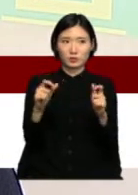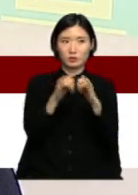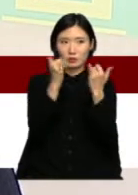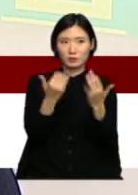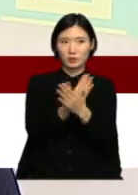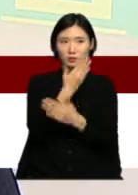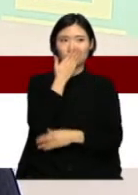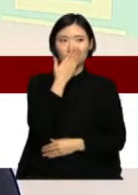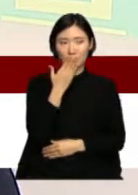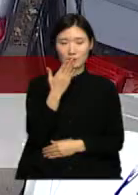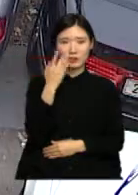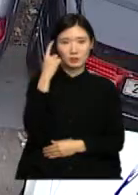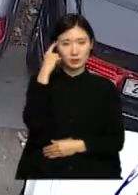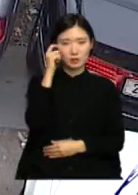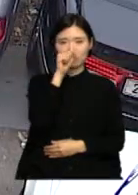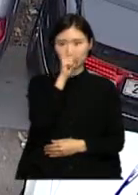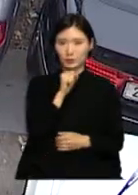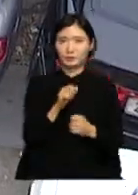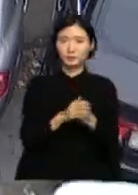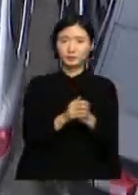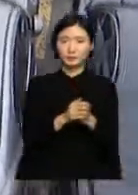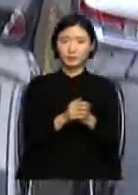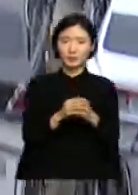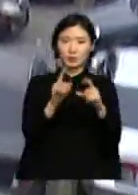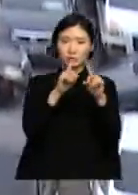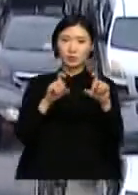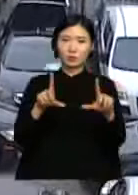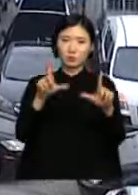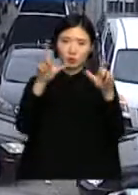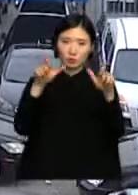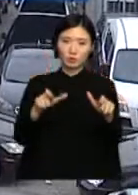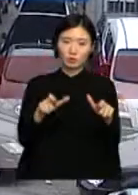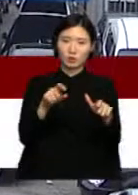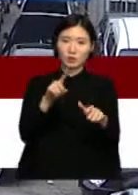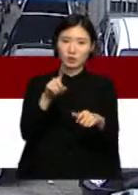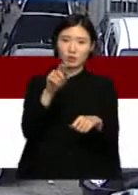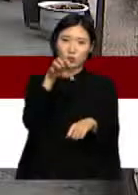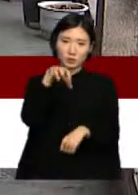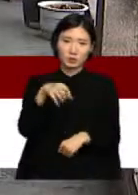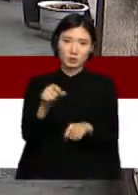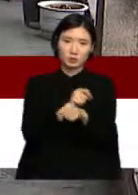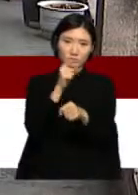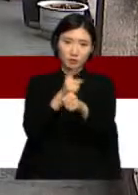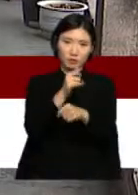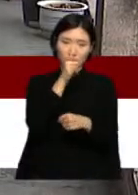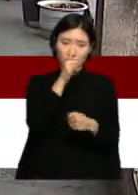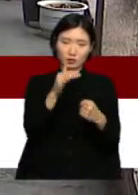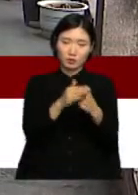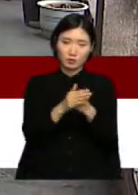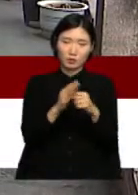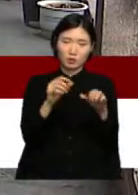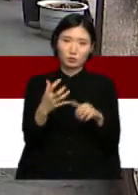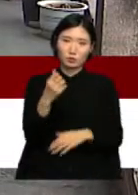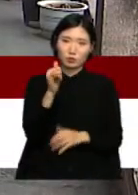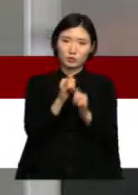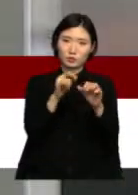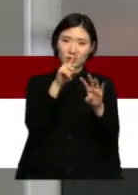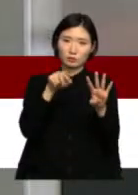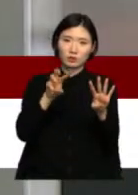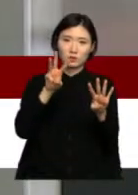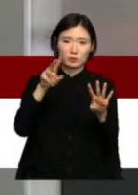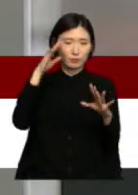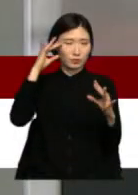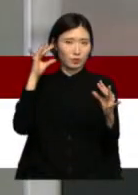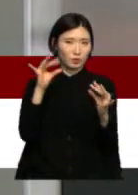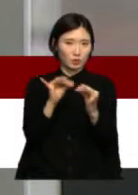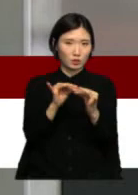그런 부분이 있다는 걸 생각합니다. 성동구 측은 장안평 시장은 특수성이 있는 만큼 토지 소유자들의 4분의 3이 동의하는